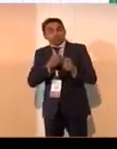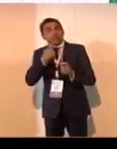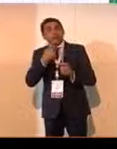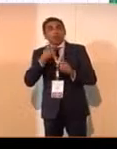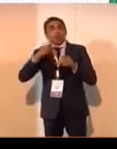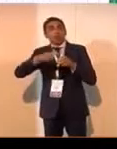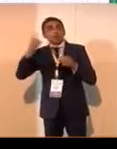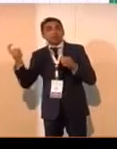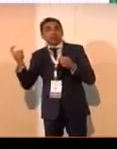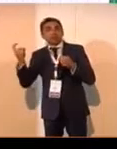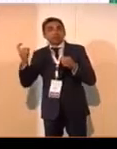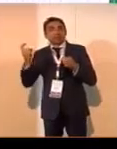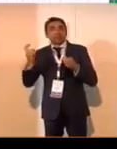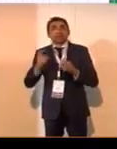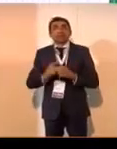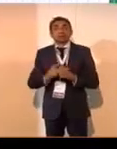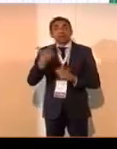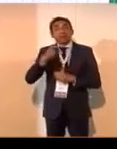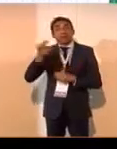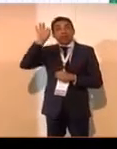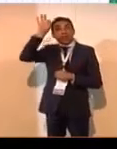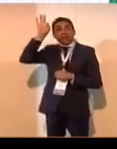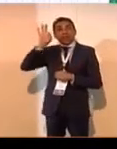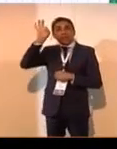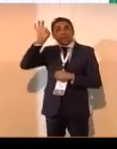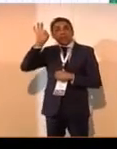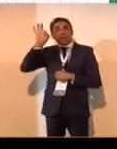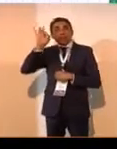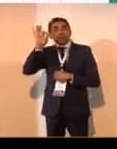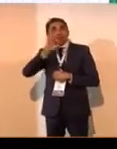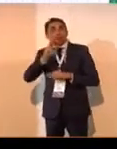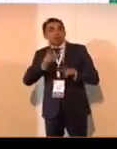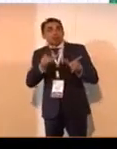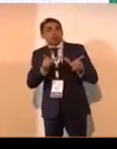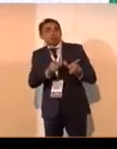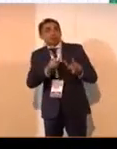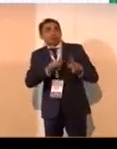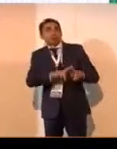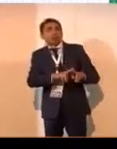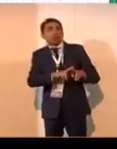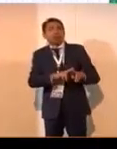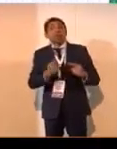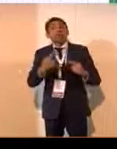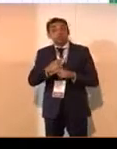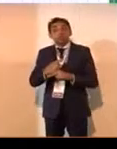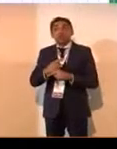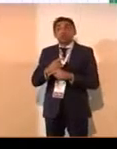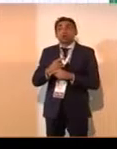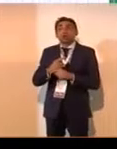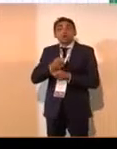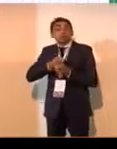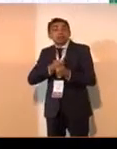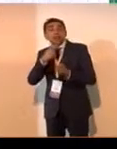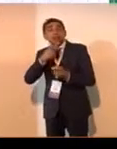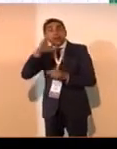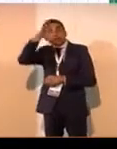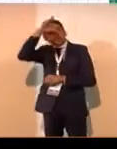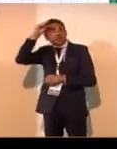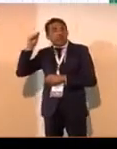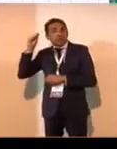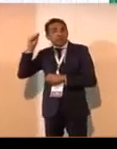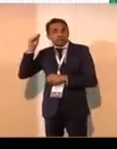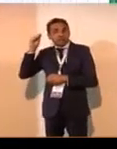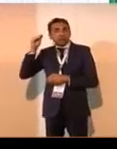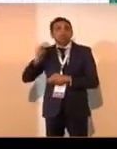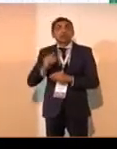Brexit, perché l'Inghilterra ha sempre molto frenato su questo tema. Certamente la spinta è stata data anche da Trump,